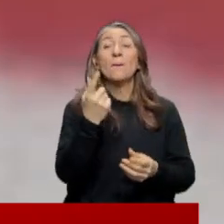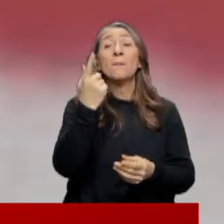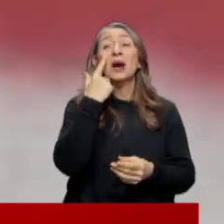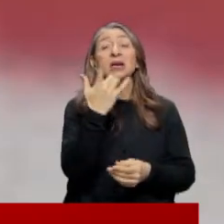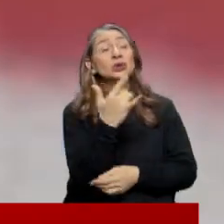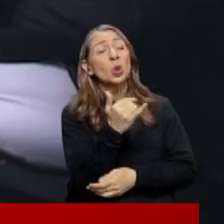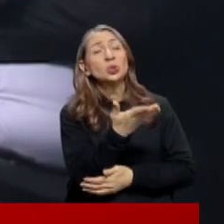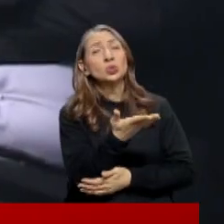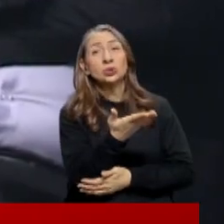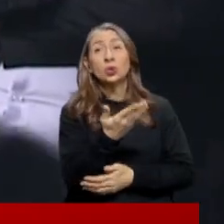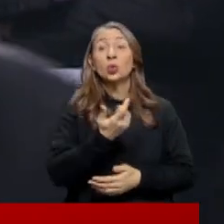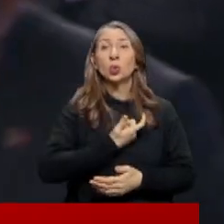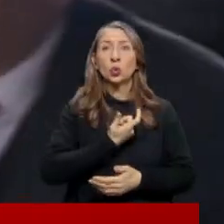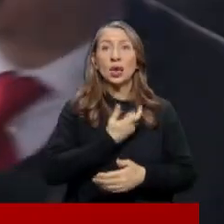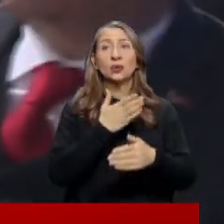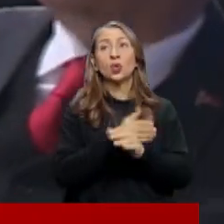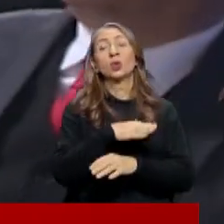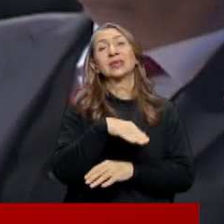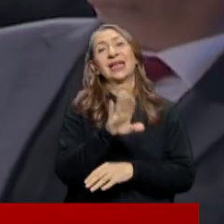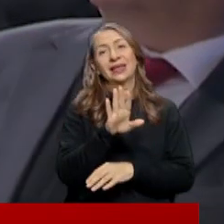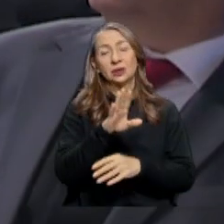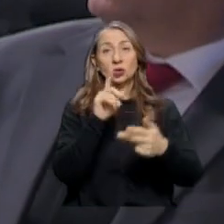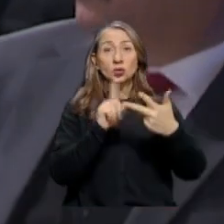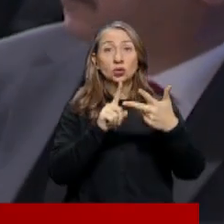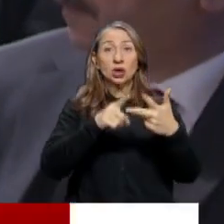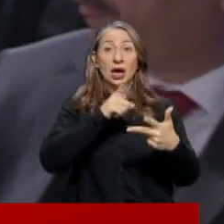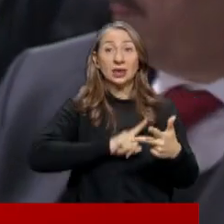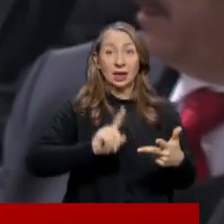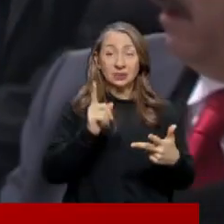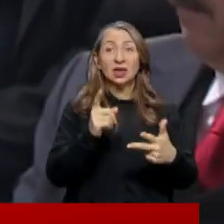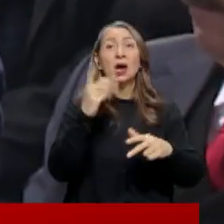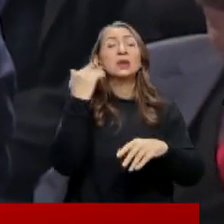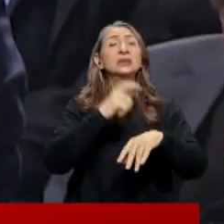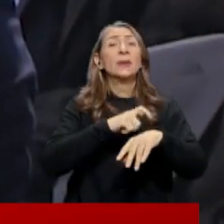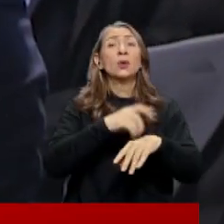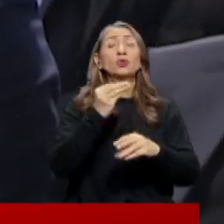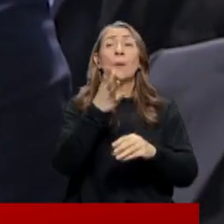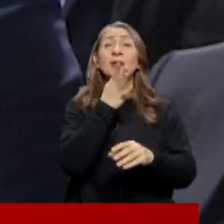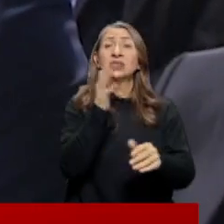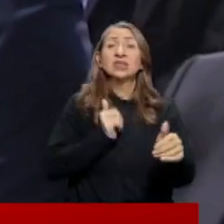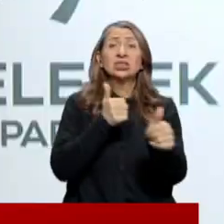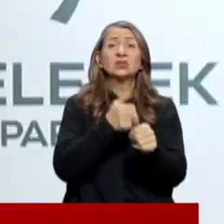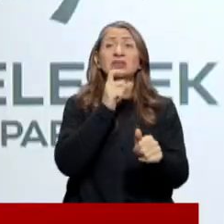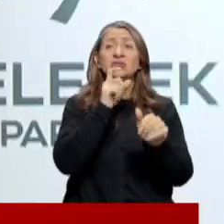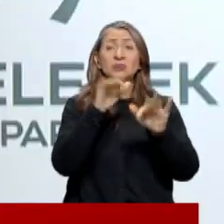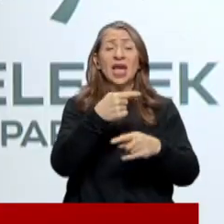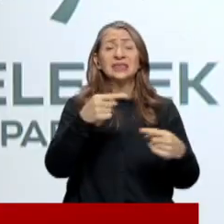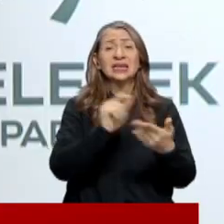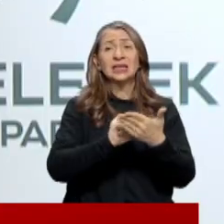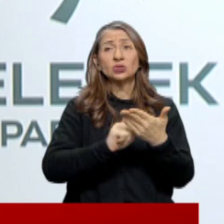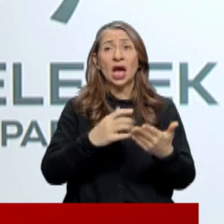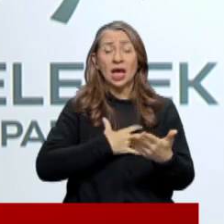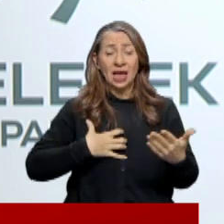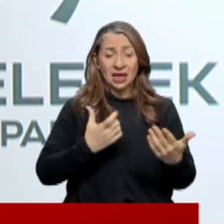kaç kilosunuz? Hukuken doğru değildir üçüncü kez aday olması. Vaktinde o çok bilmiş danışmanları yanlış yazmış, eksik yazmışlar